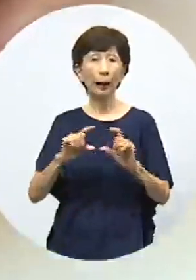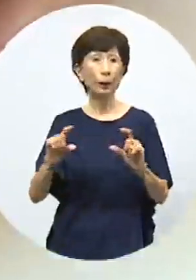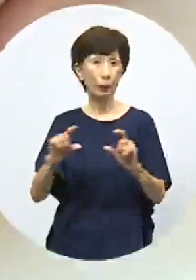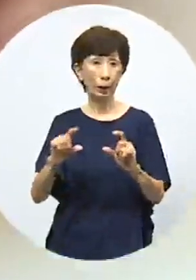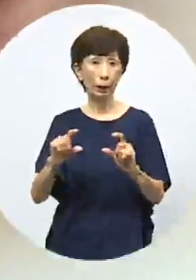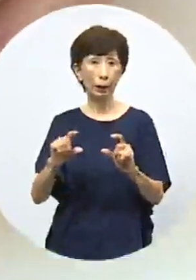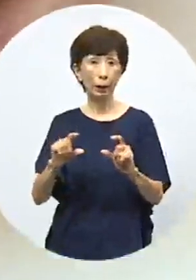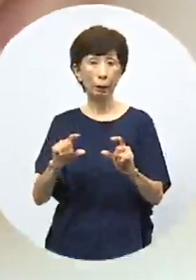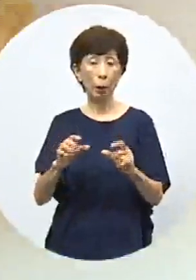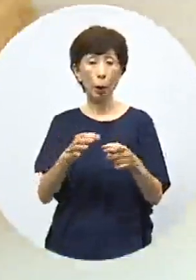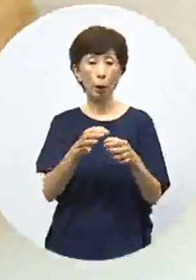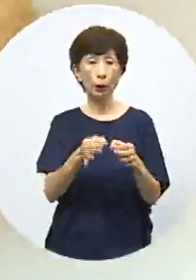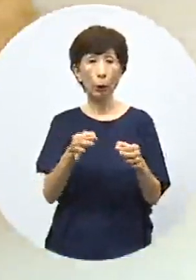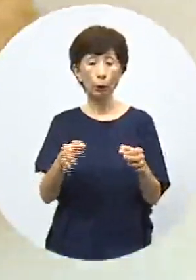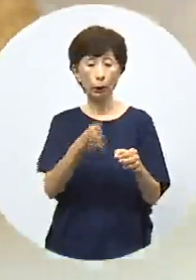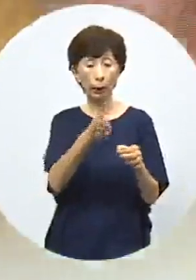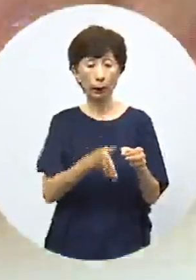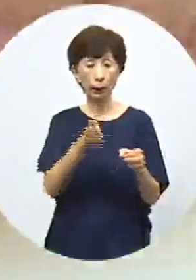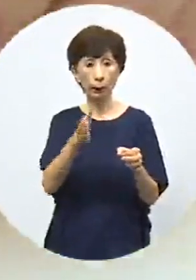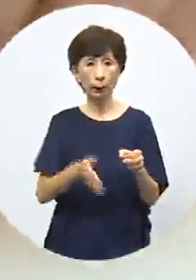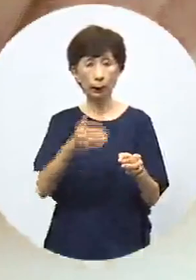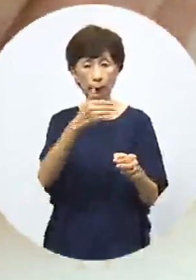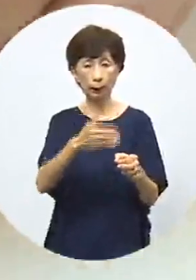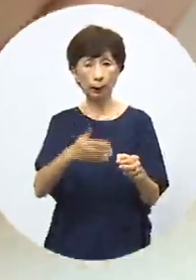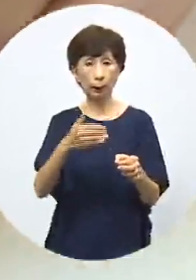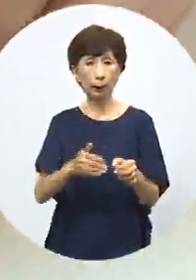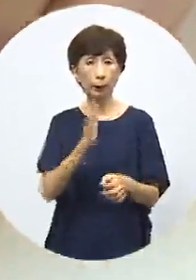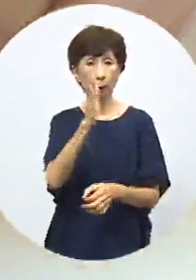厚揚げは一口大に切り分けます。